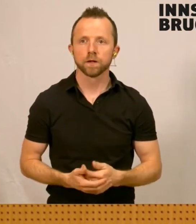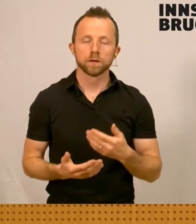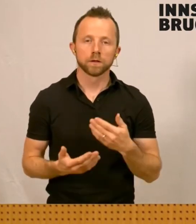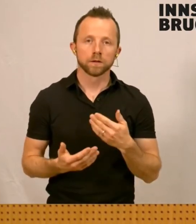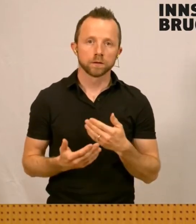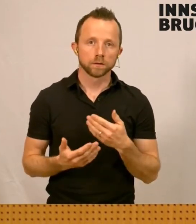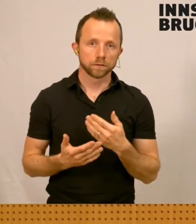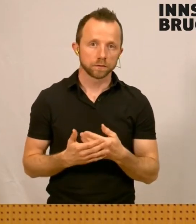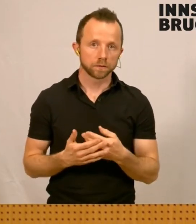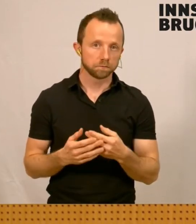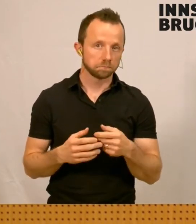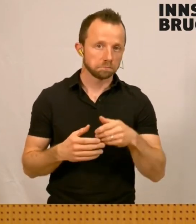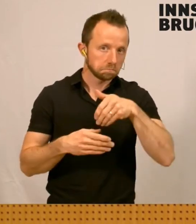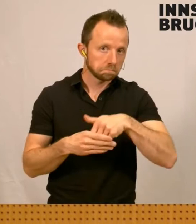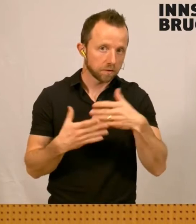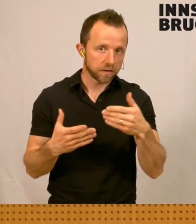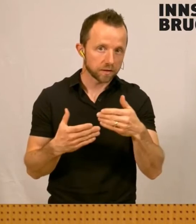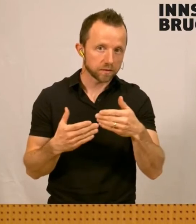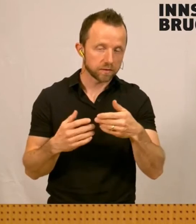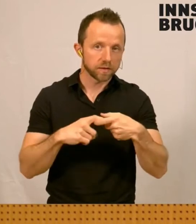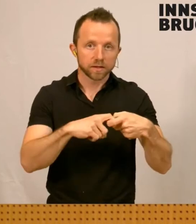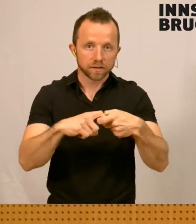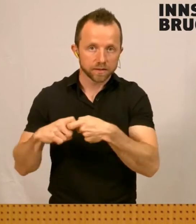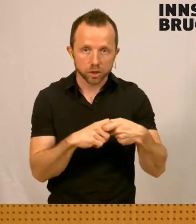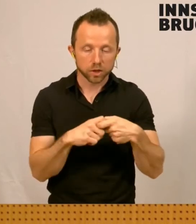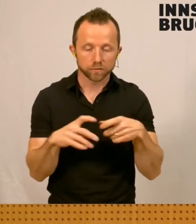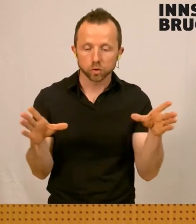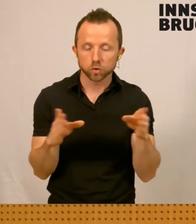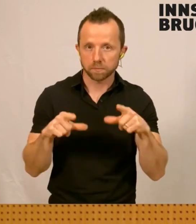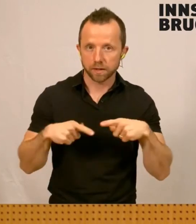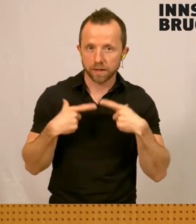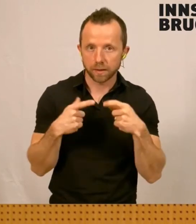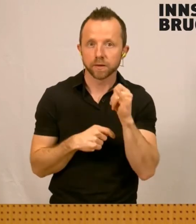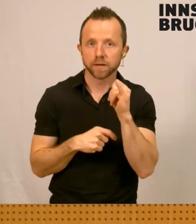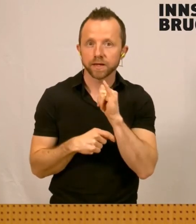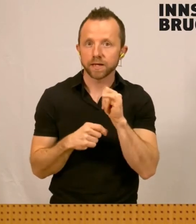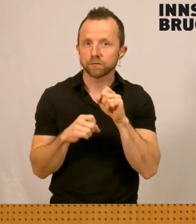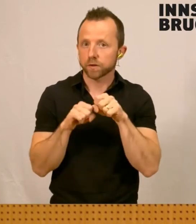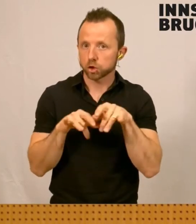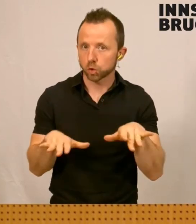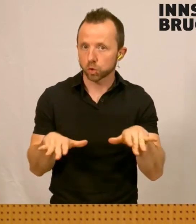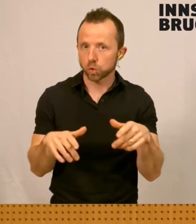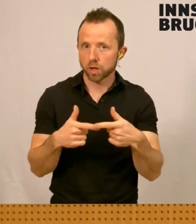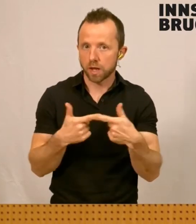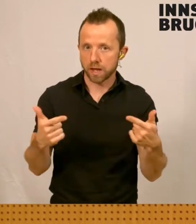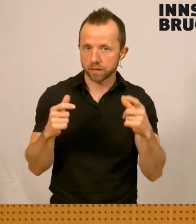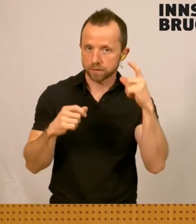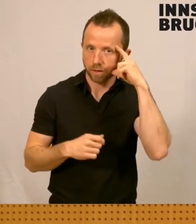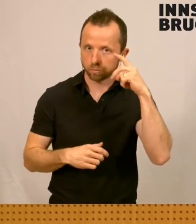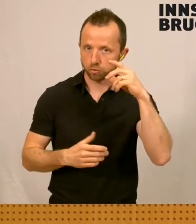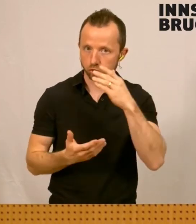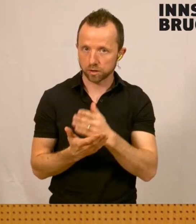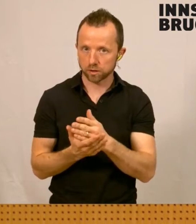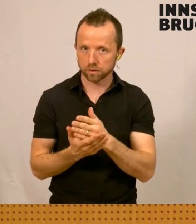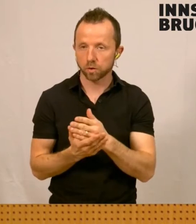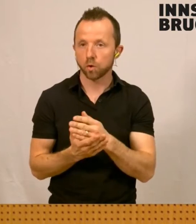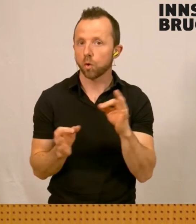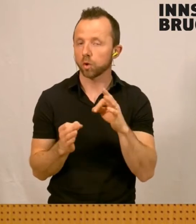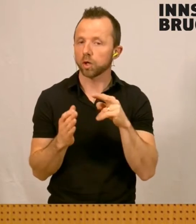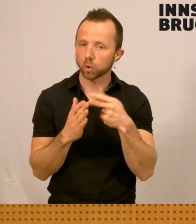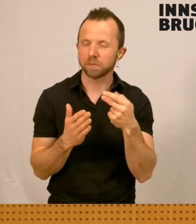unsere Gesellschaft, das Zusammenleben, die Infrastruktur in unserer Landeshauptstadt oder noch